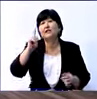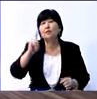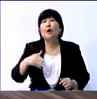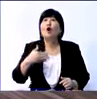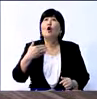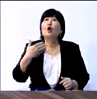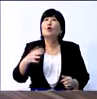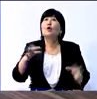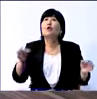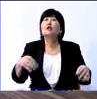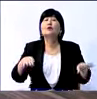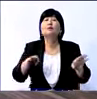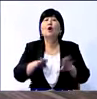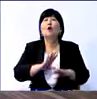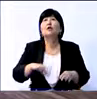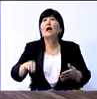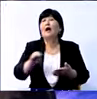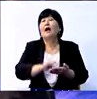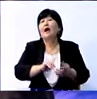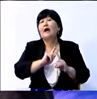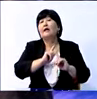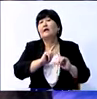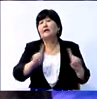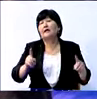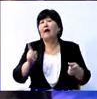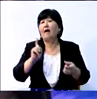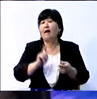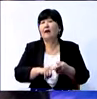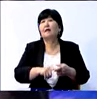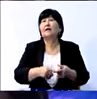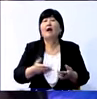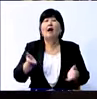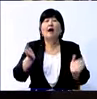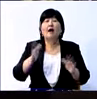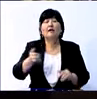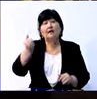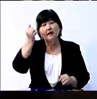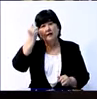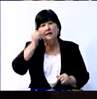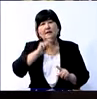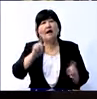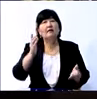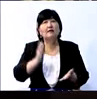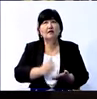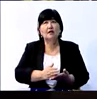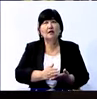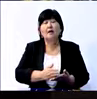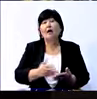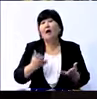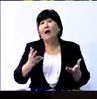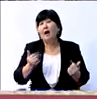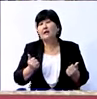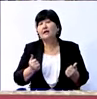Ол ешкімге ұқсамайтын қайталанбас қолтаңбасы арқылы артында айырықша із қалдырды.